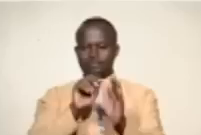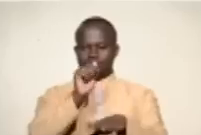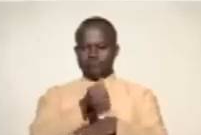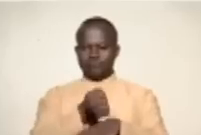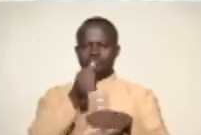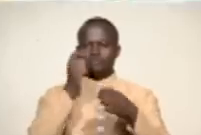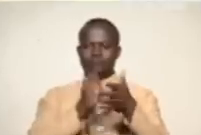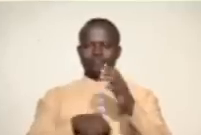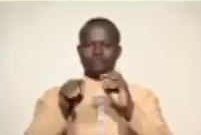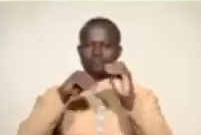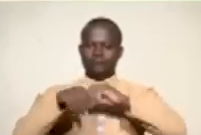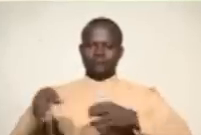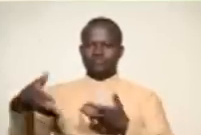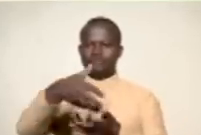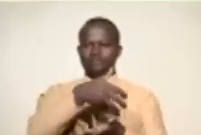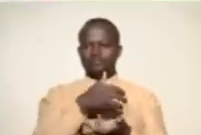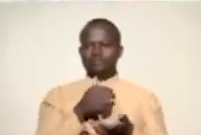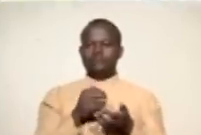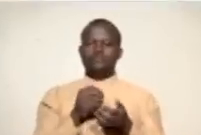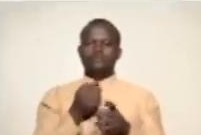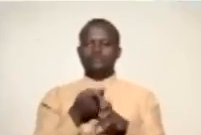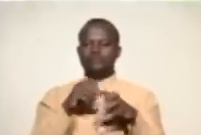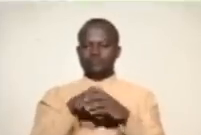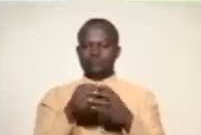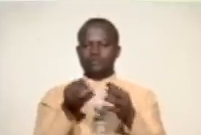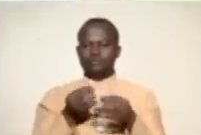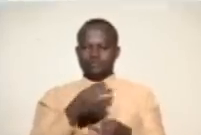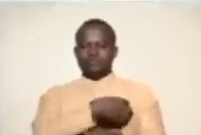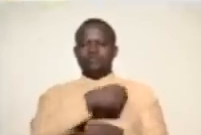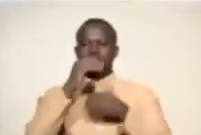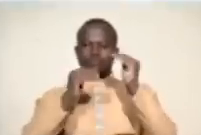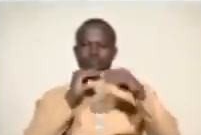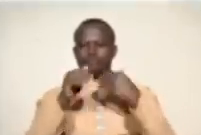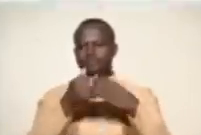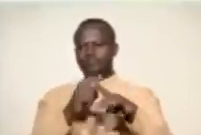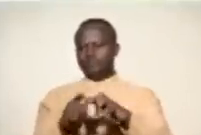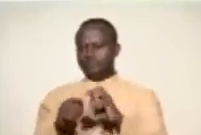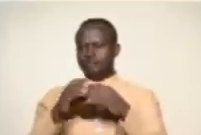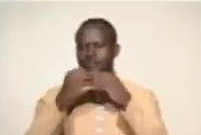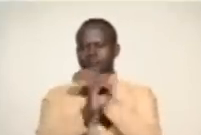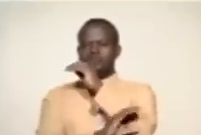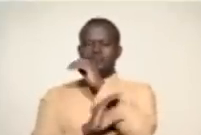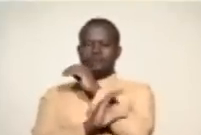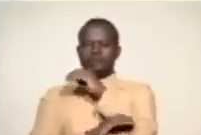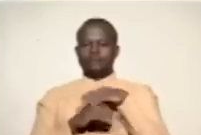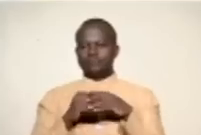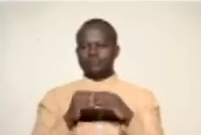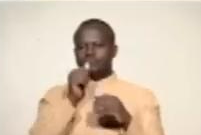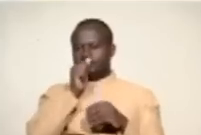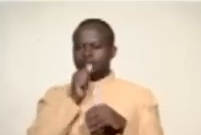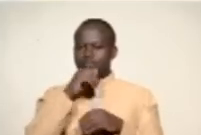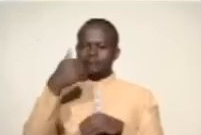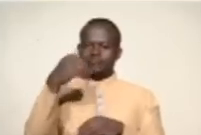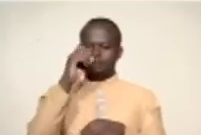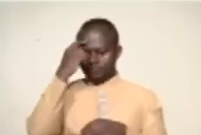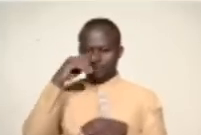ku musaruro n'umushinga w'itegeko rigena inkomoko y'imari n'umutungo by'inzego z'imisegekere y'igihugu zegerejwe abaturage umunyamabanga wa leta